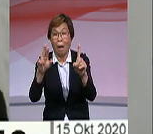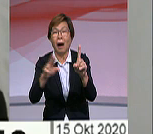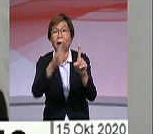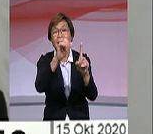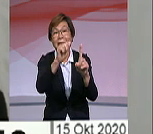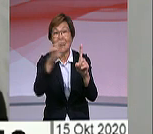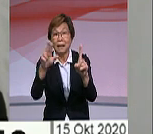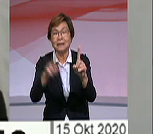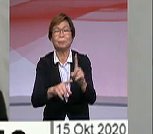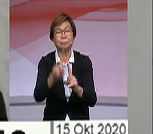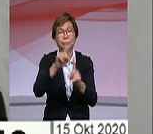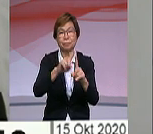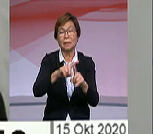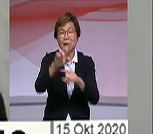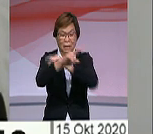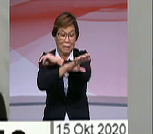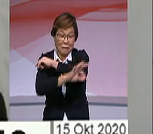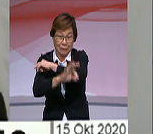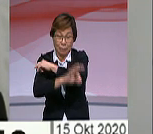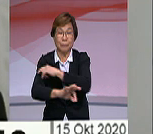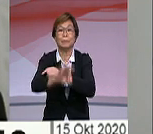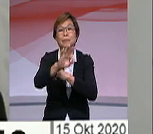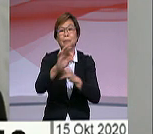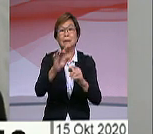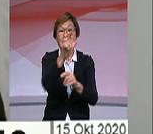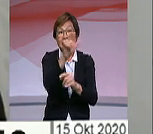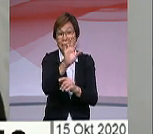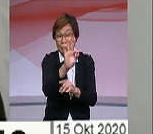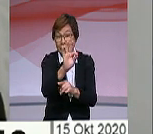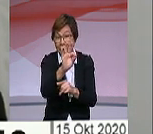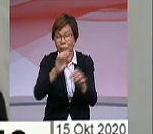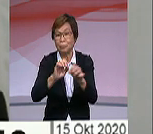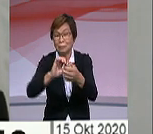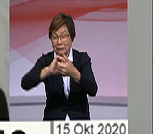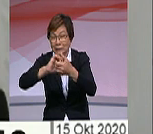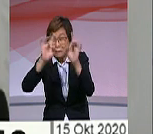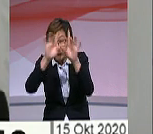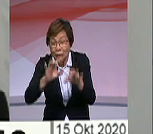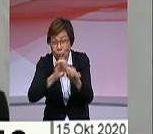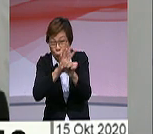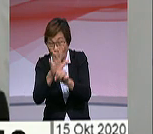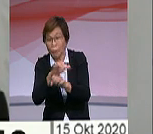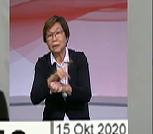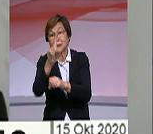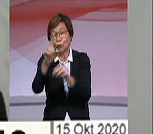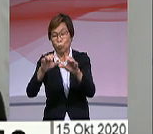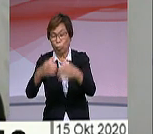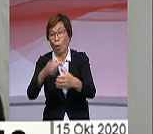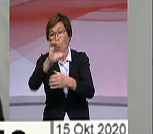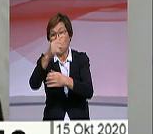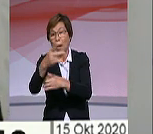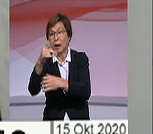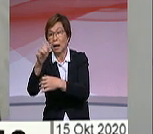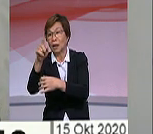11 kes telah dilaporkan, 9 kes daripada saringan kontak rapat kes positif COVID-19, 1 kes daripada kluster Bah